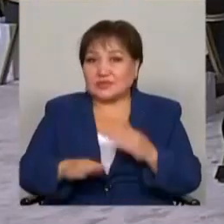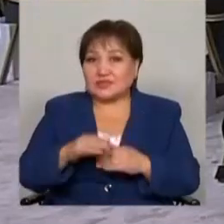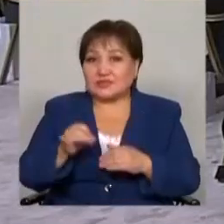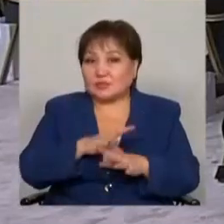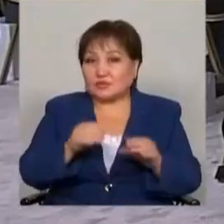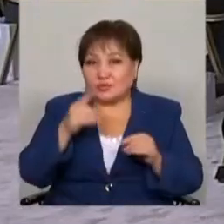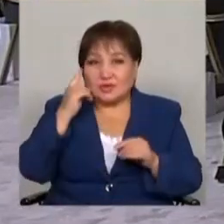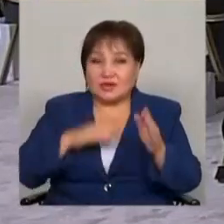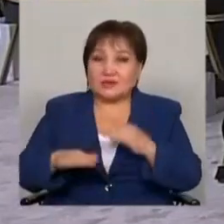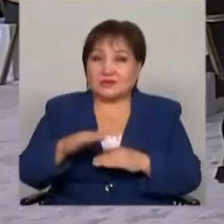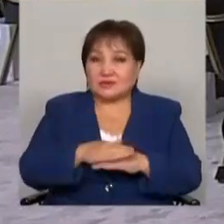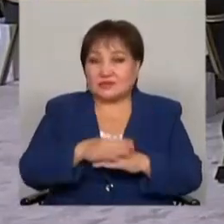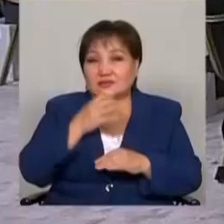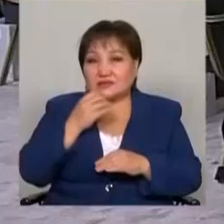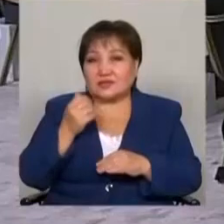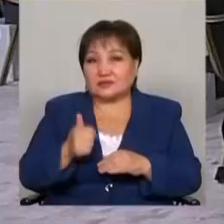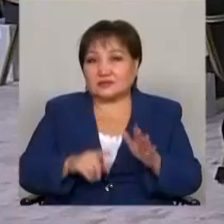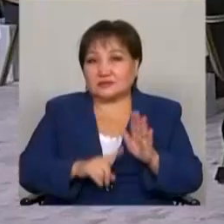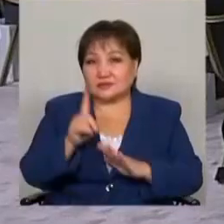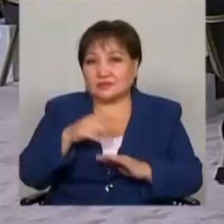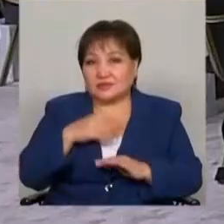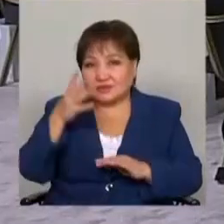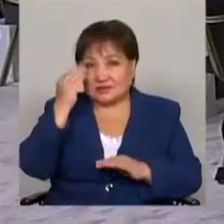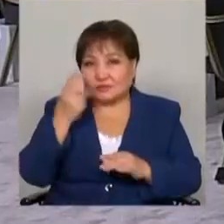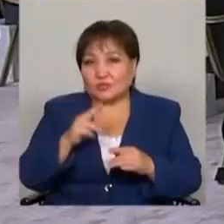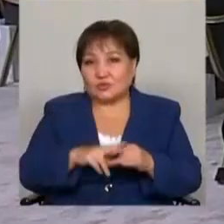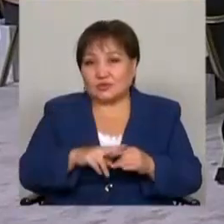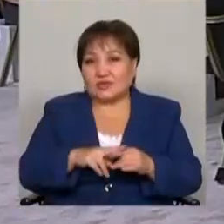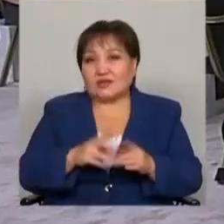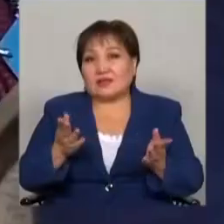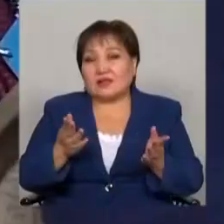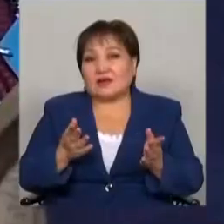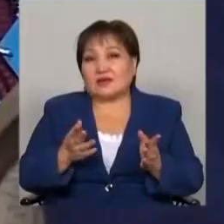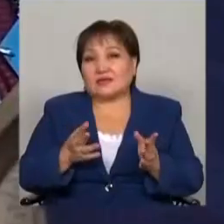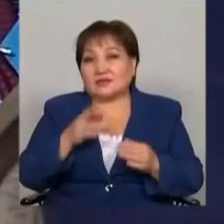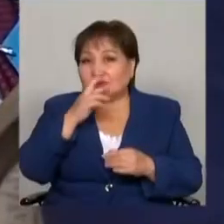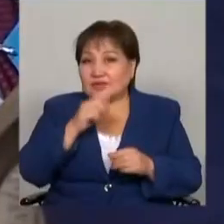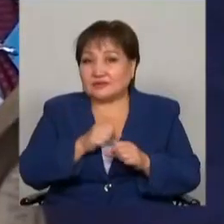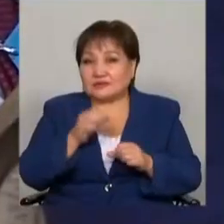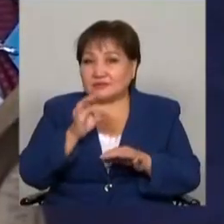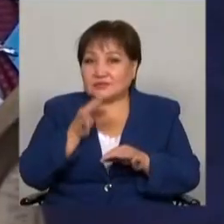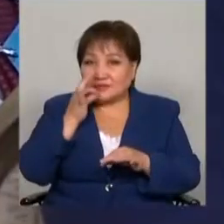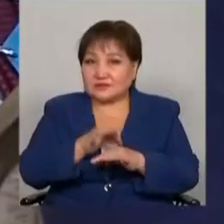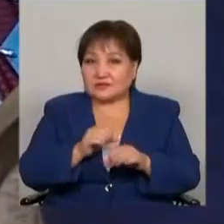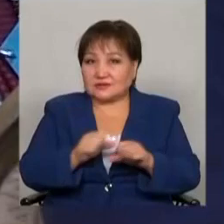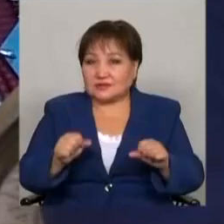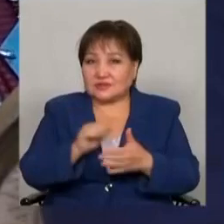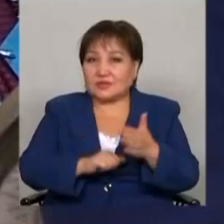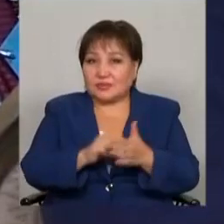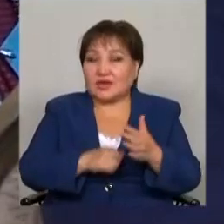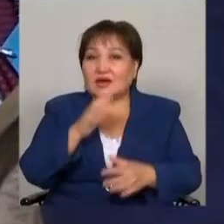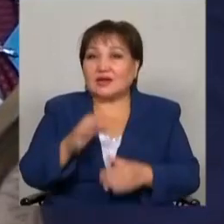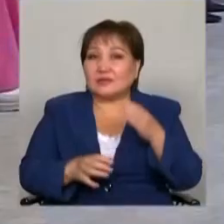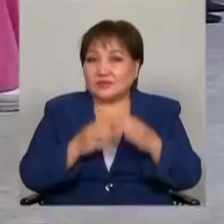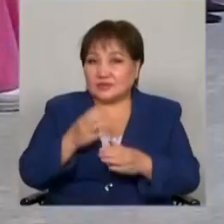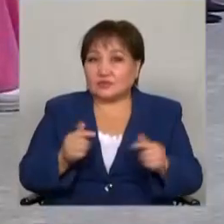жат ұғым деп санайды. Мұны да қисынды деп айтуға болмайды. Себебі әлемде дәл осындай